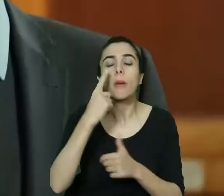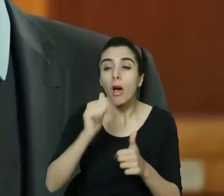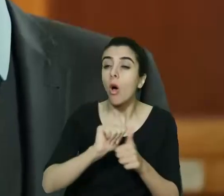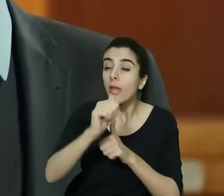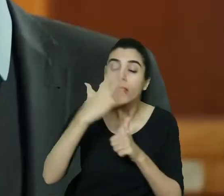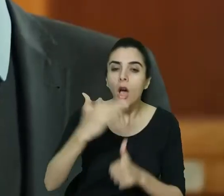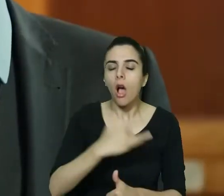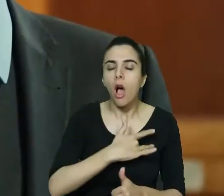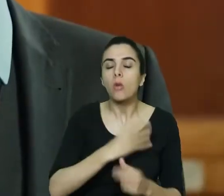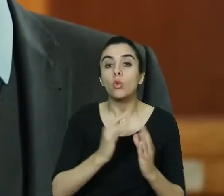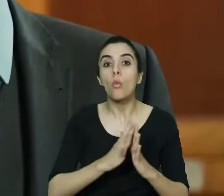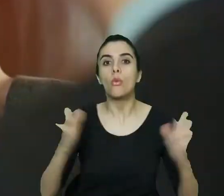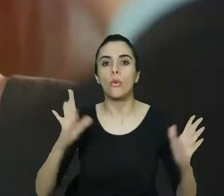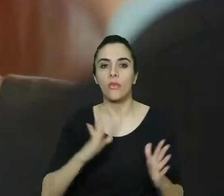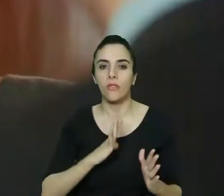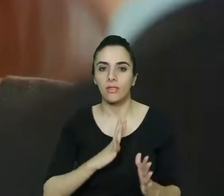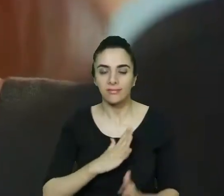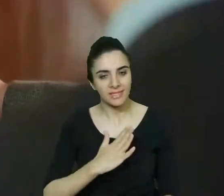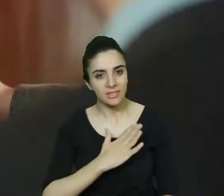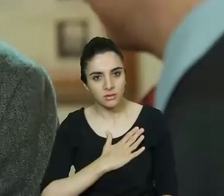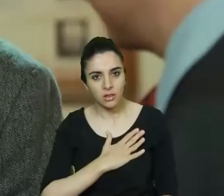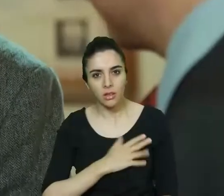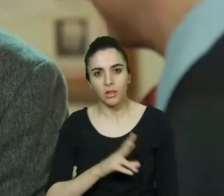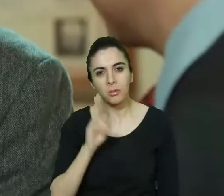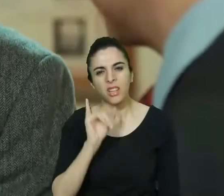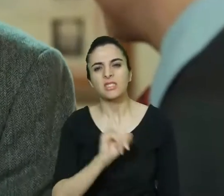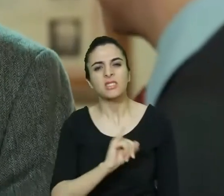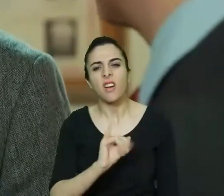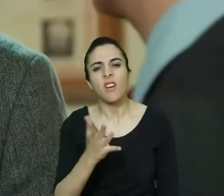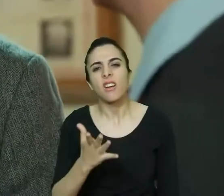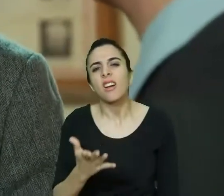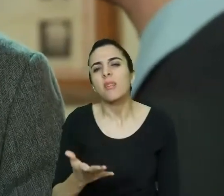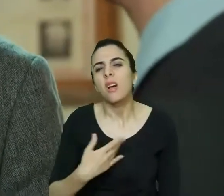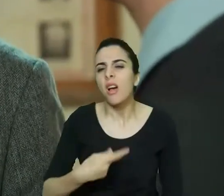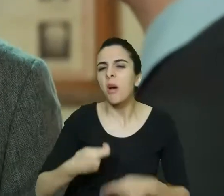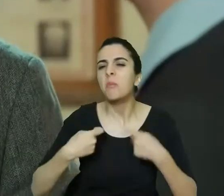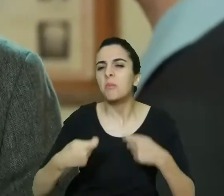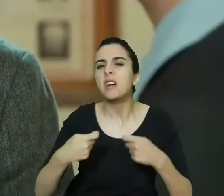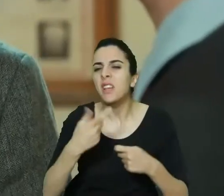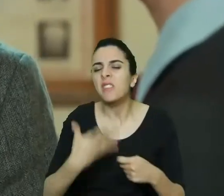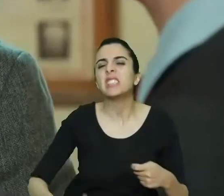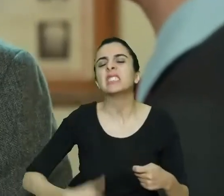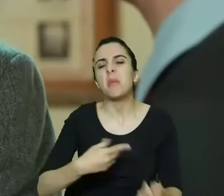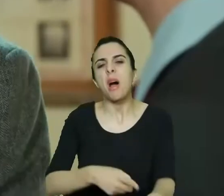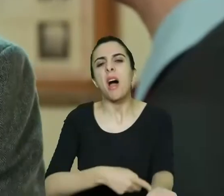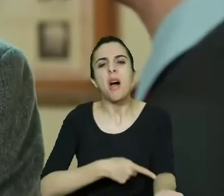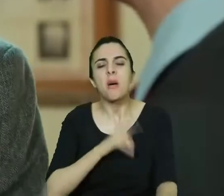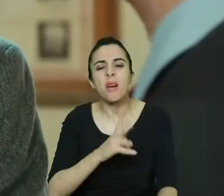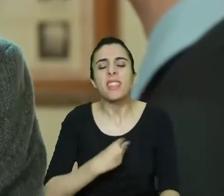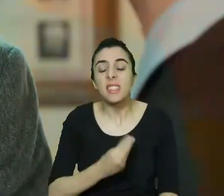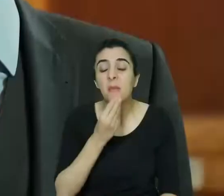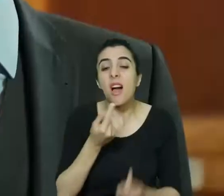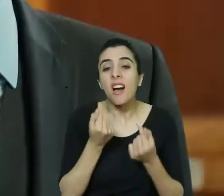vardır. Eyvallah. Sıskalıysa israf haramdır deyip günde tek öğünle idare eden Doktor Hikmet'e